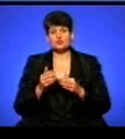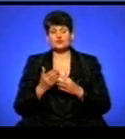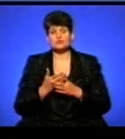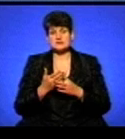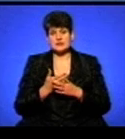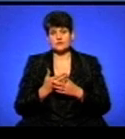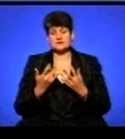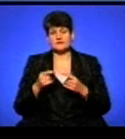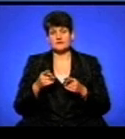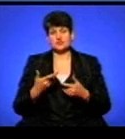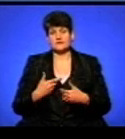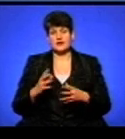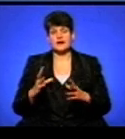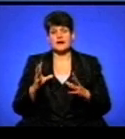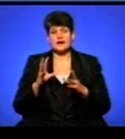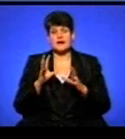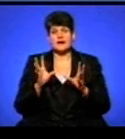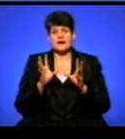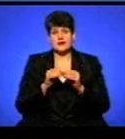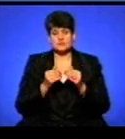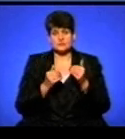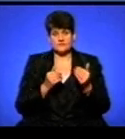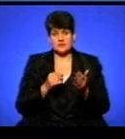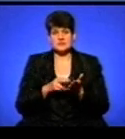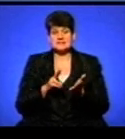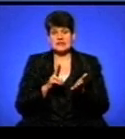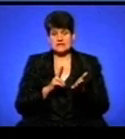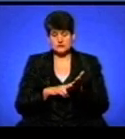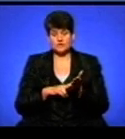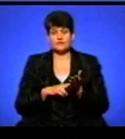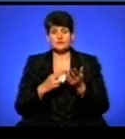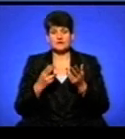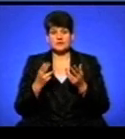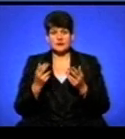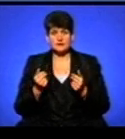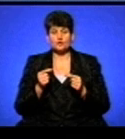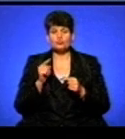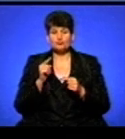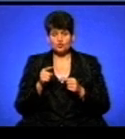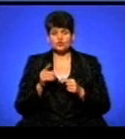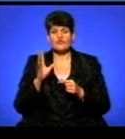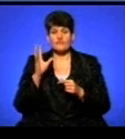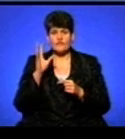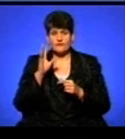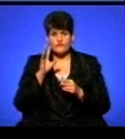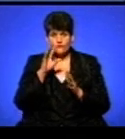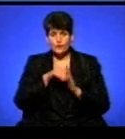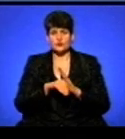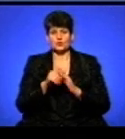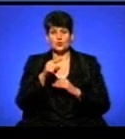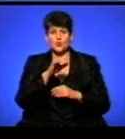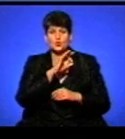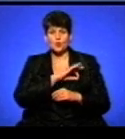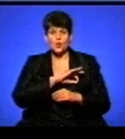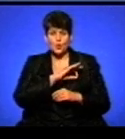оскільки син проживає разом з вами і зареєстрований, я так розумію, в житловому приміщенні, то будуть враховуватись його доходи при